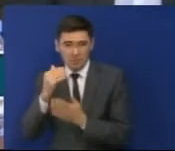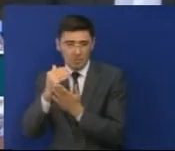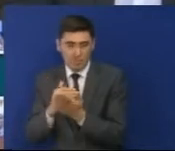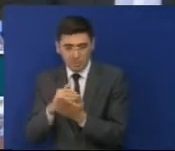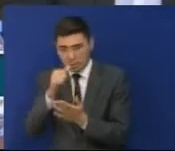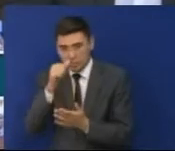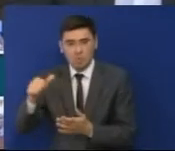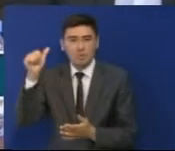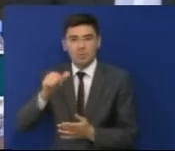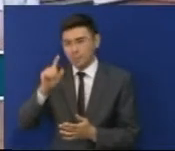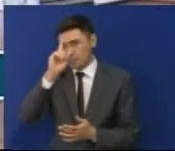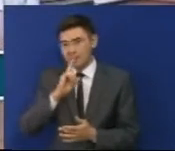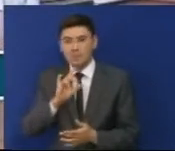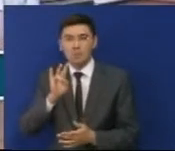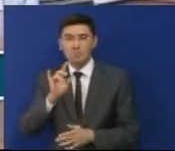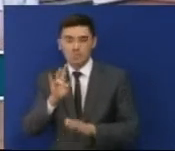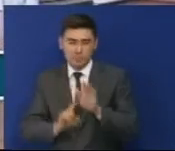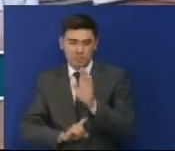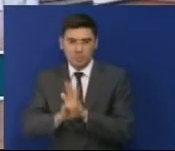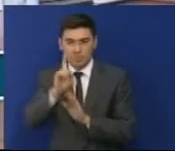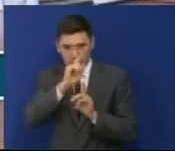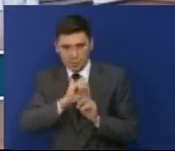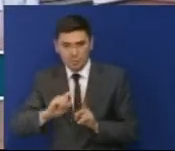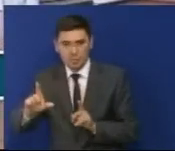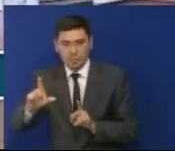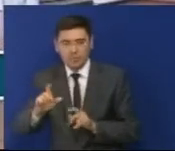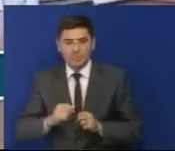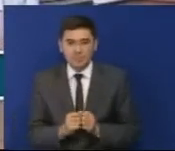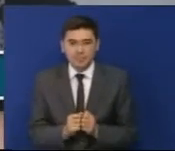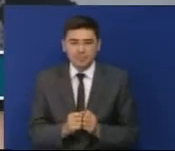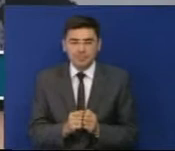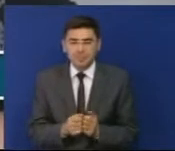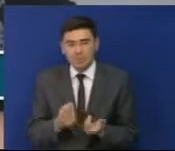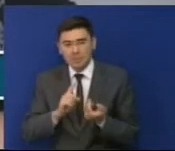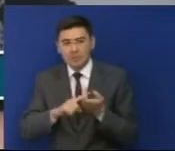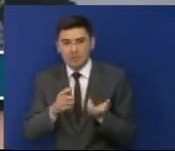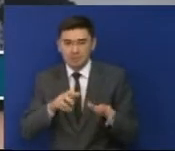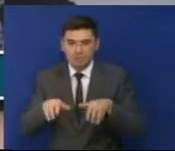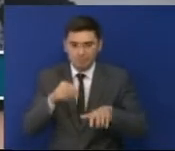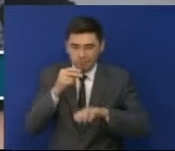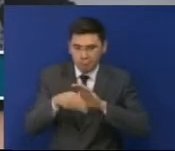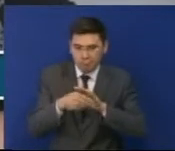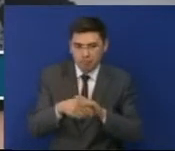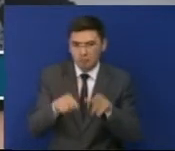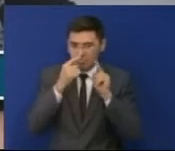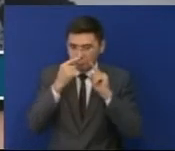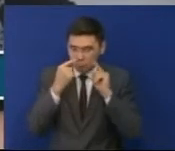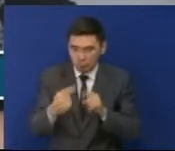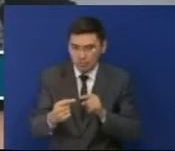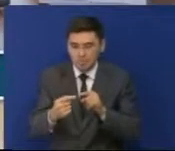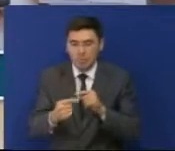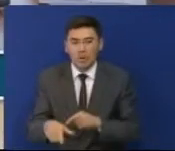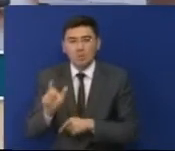қараша айынан бастап жүзеге асырылуда. Оның мақсаты тұрмыстық сыбайлас жемқорлықты жою, азаматтар үшін қолайлы жағдай